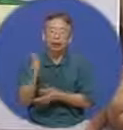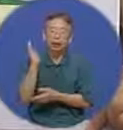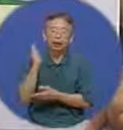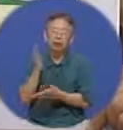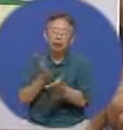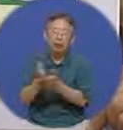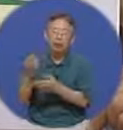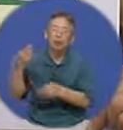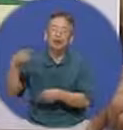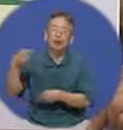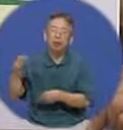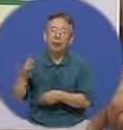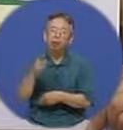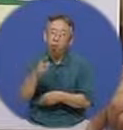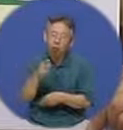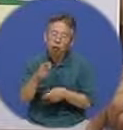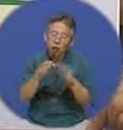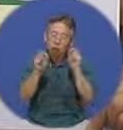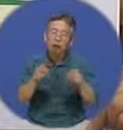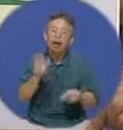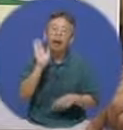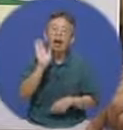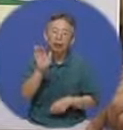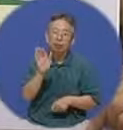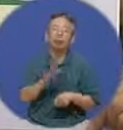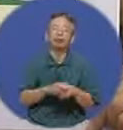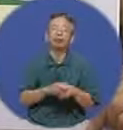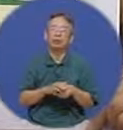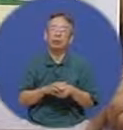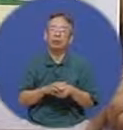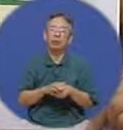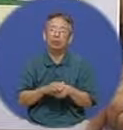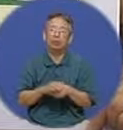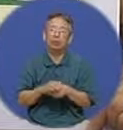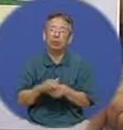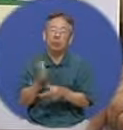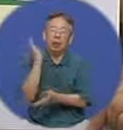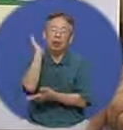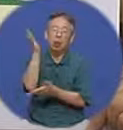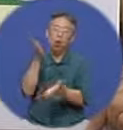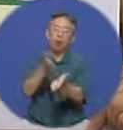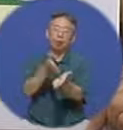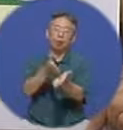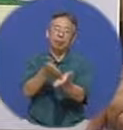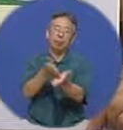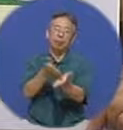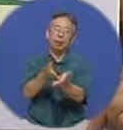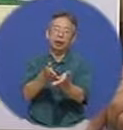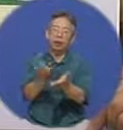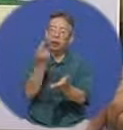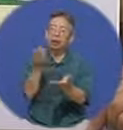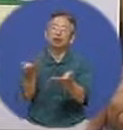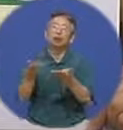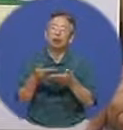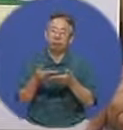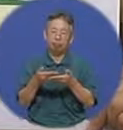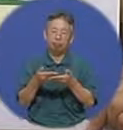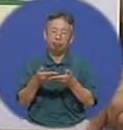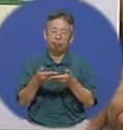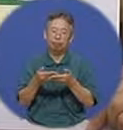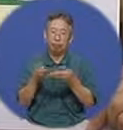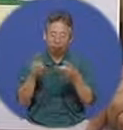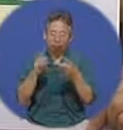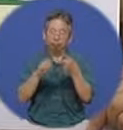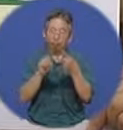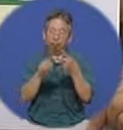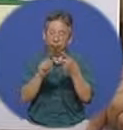うものがあるんだよということをあのその人たちの口を通じてね、教えてもらうというのがあのその